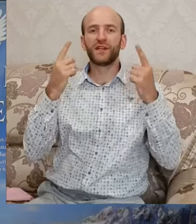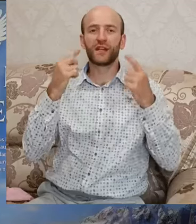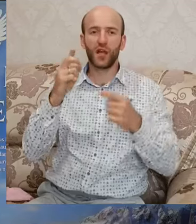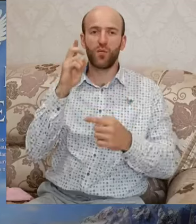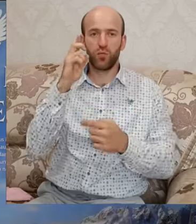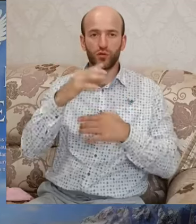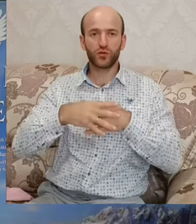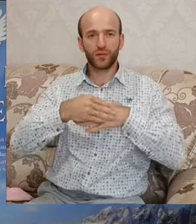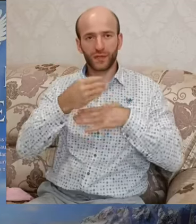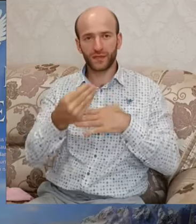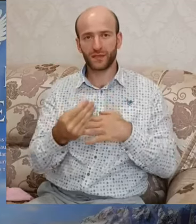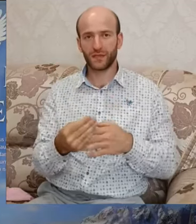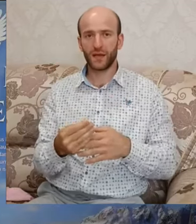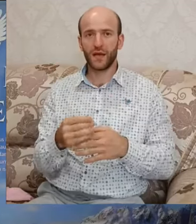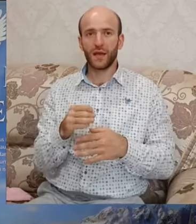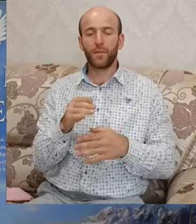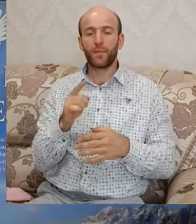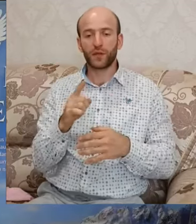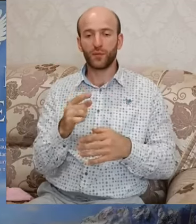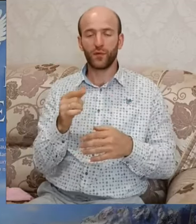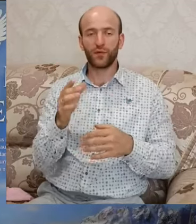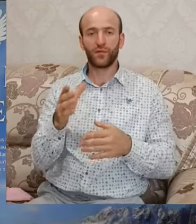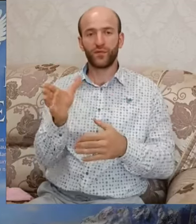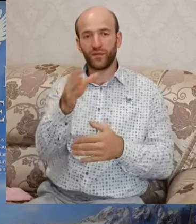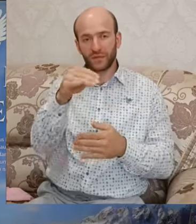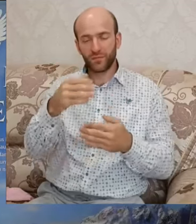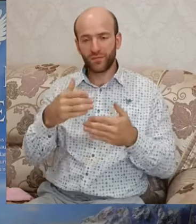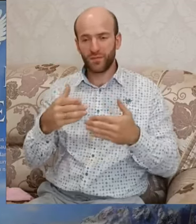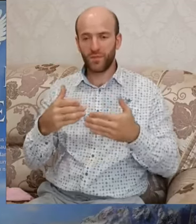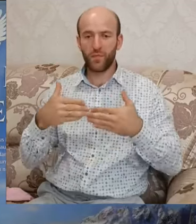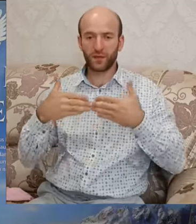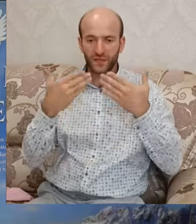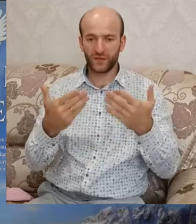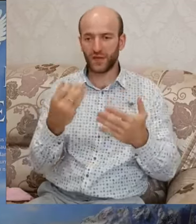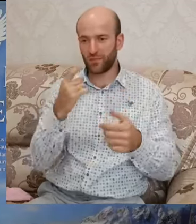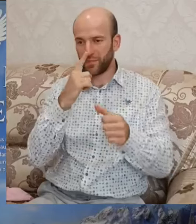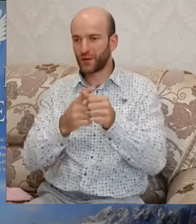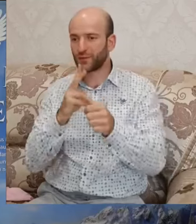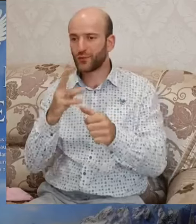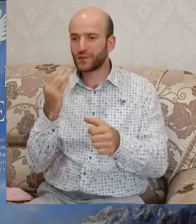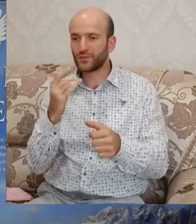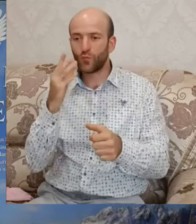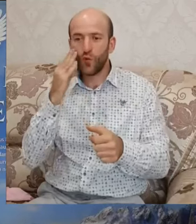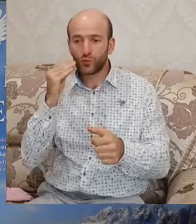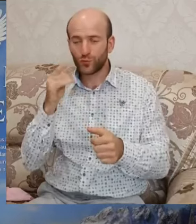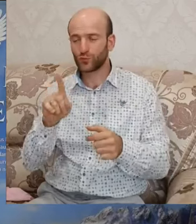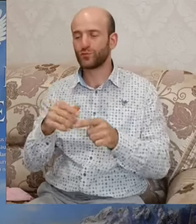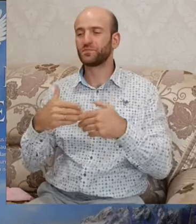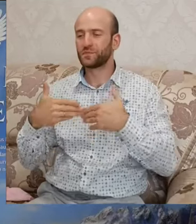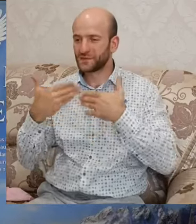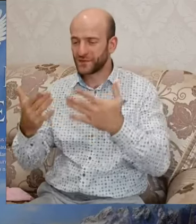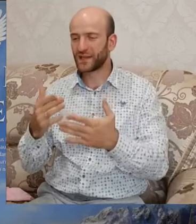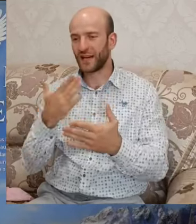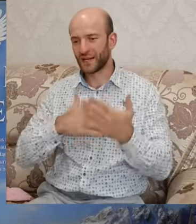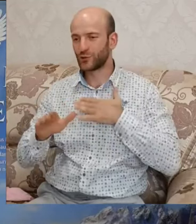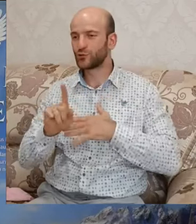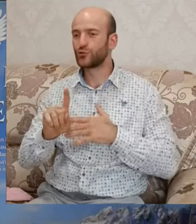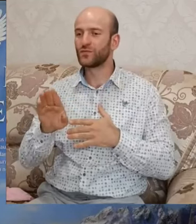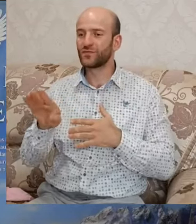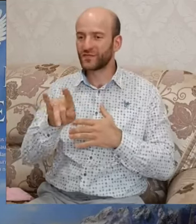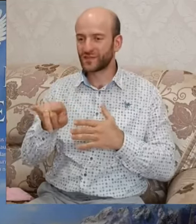iš Moldovos. Так что поздравляем братьев с Молдовы. Džiaugiuosi, kad jūs esate čia. Рады, что вы здесь. Tai ne